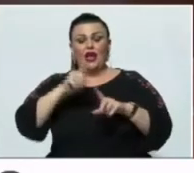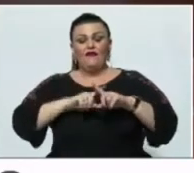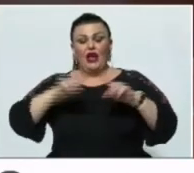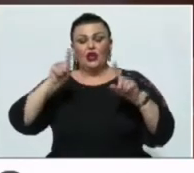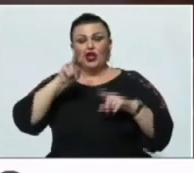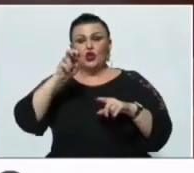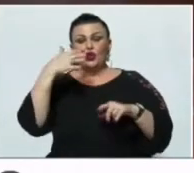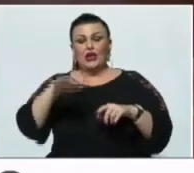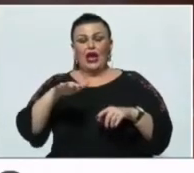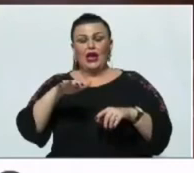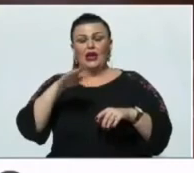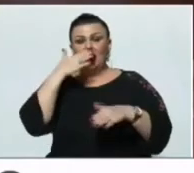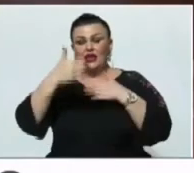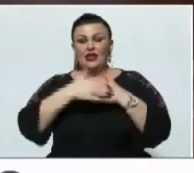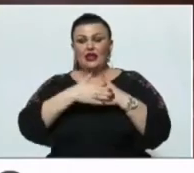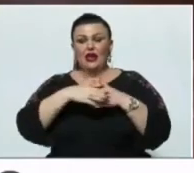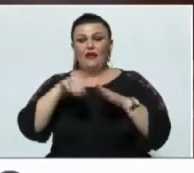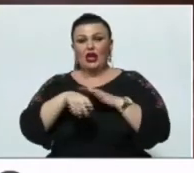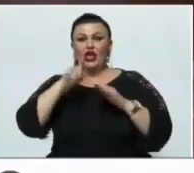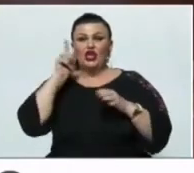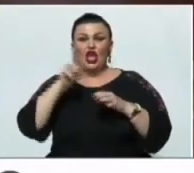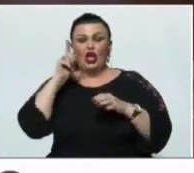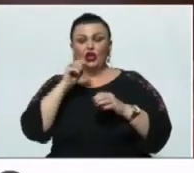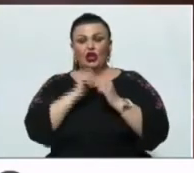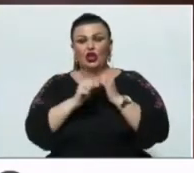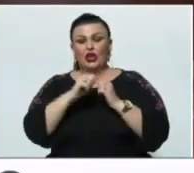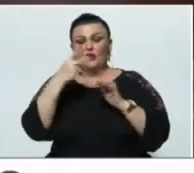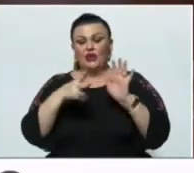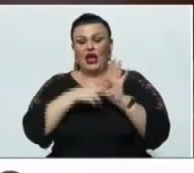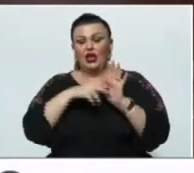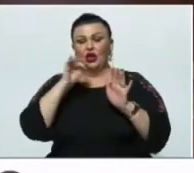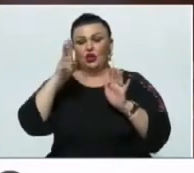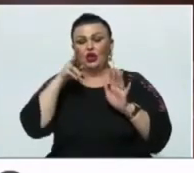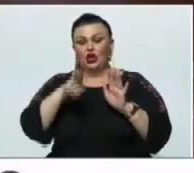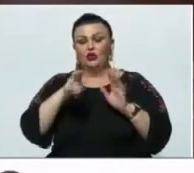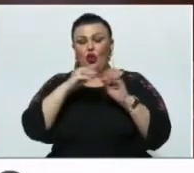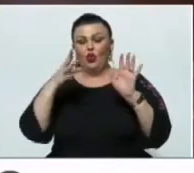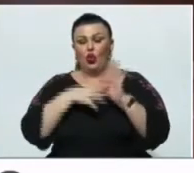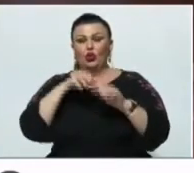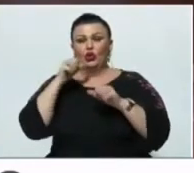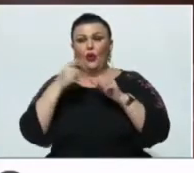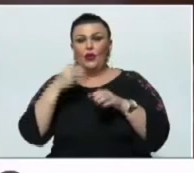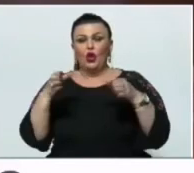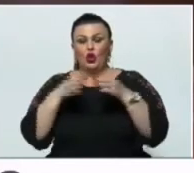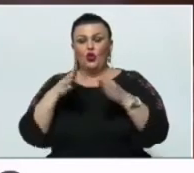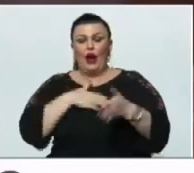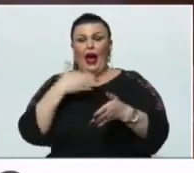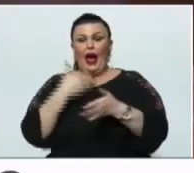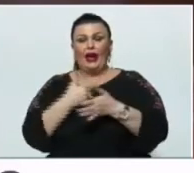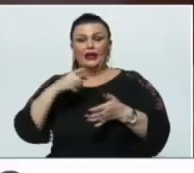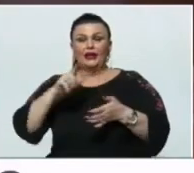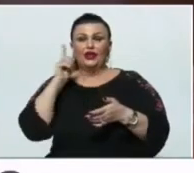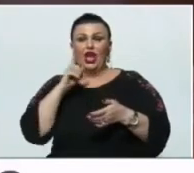nəfərə yaxın gəncin iştirakı ilə baş tutmuşdur və tez bir zamanda 28 iyun 2019-cu ildə bir qrup aktiv gəncin iştirakı